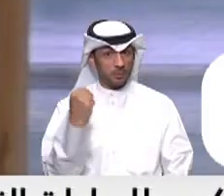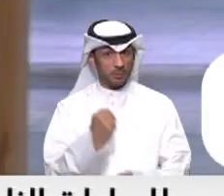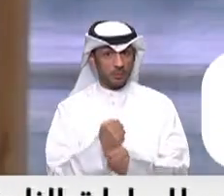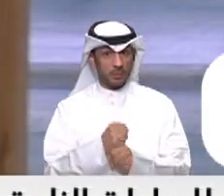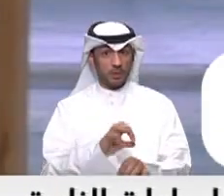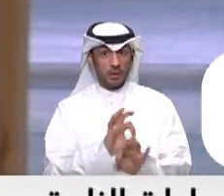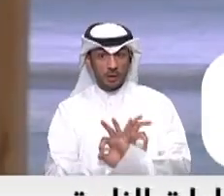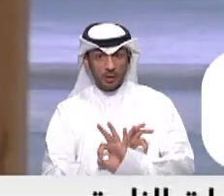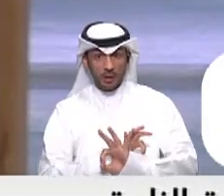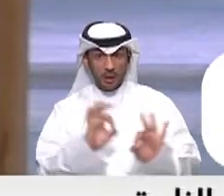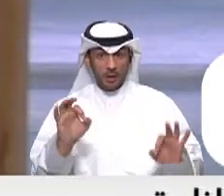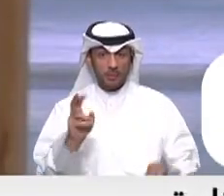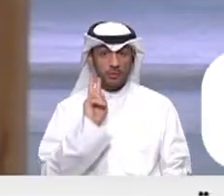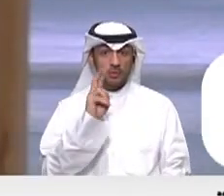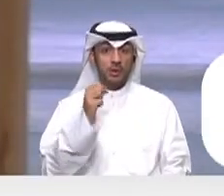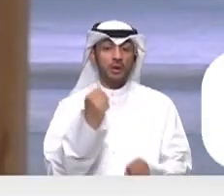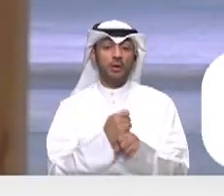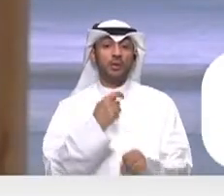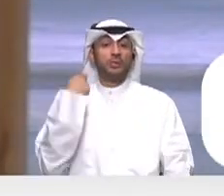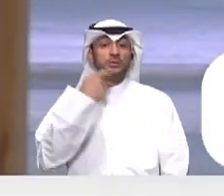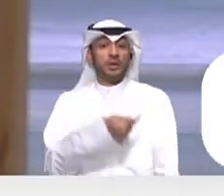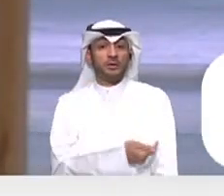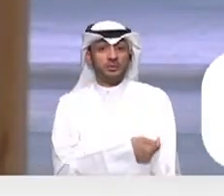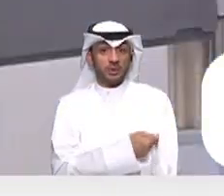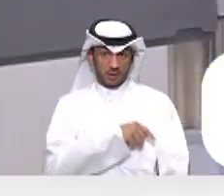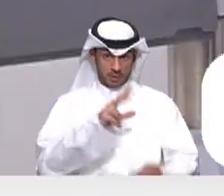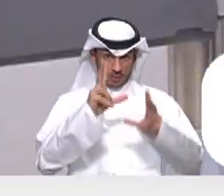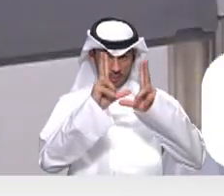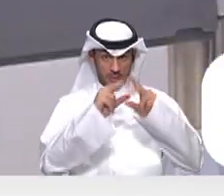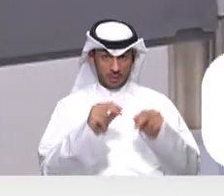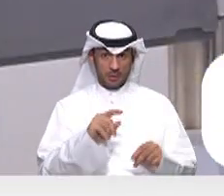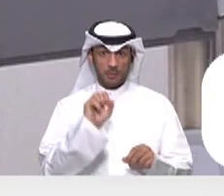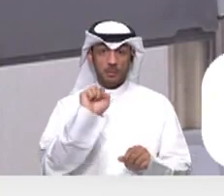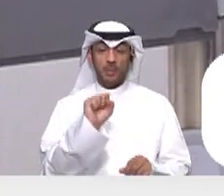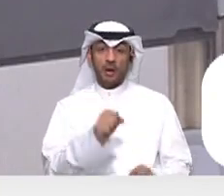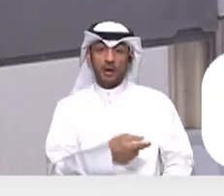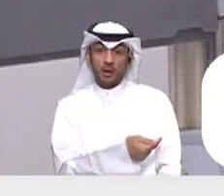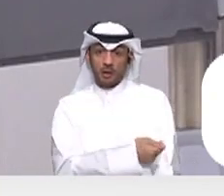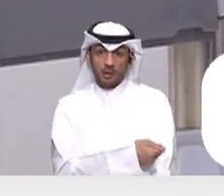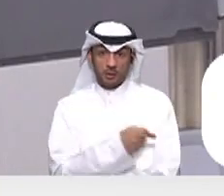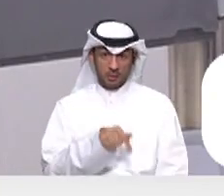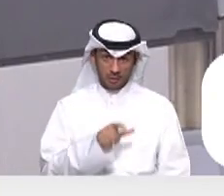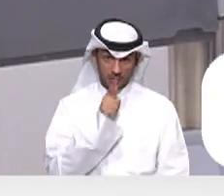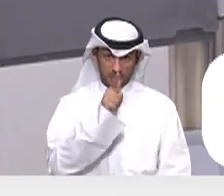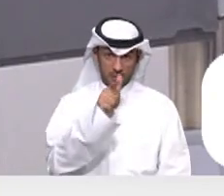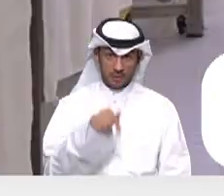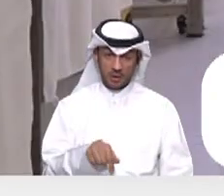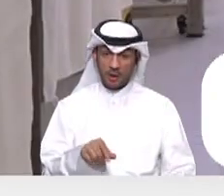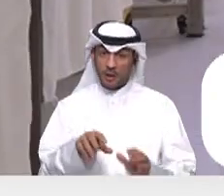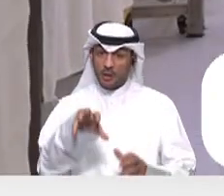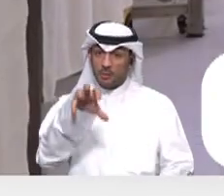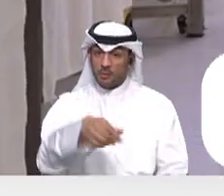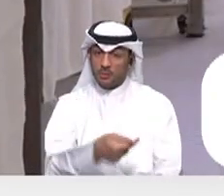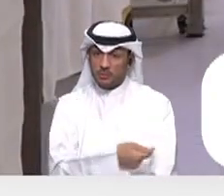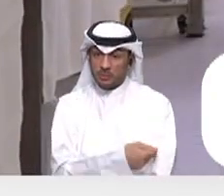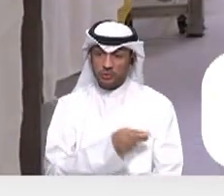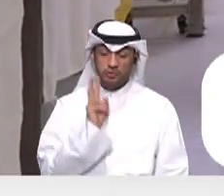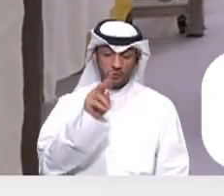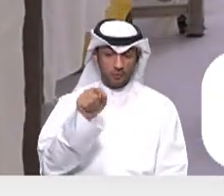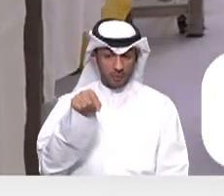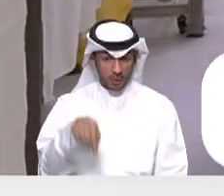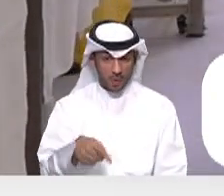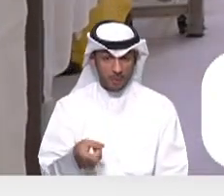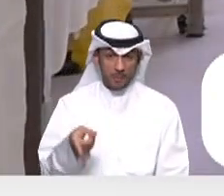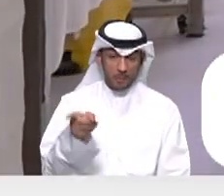والأولوية القصوى التي توليها وزارة الصحة اللبنانية للقطاع الصحي، إلا أن هذا القطاع يعيش يوما بعد